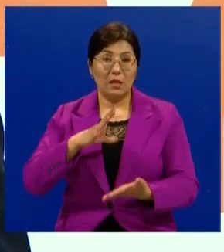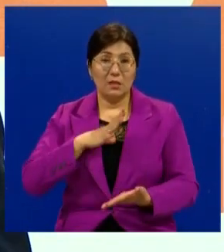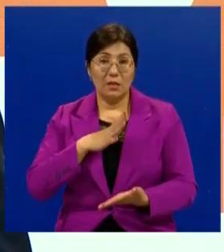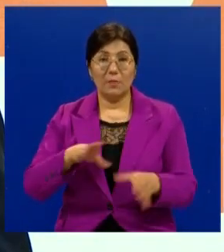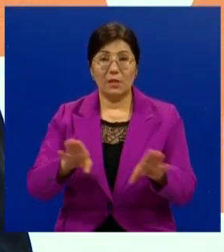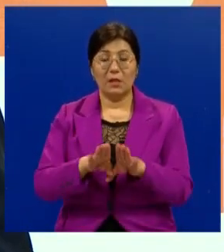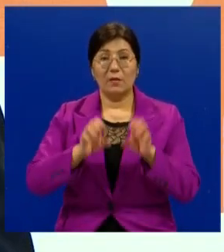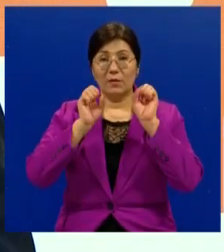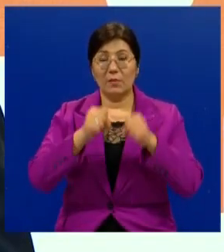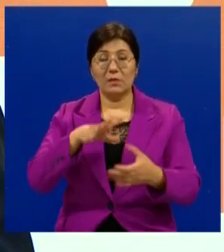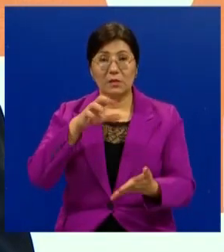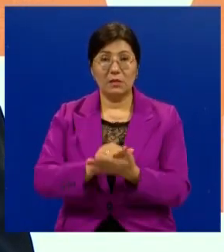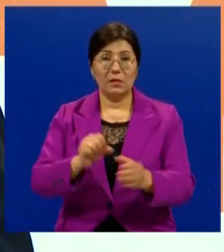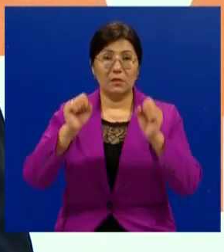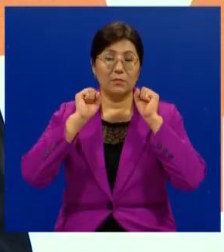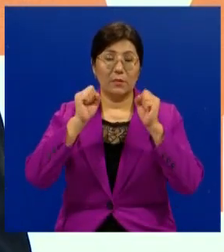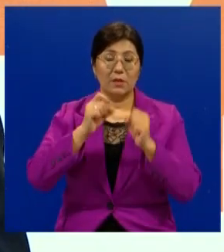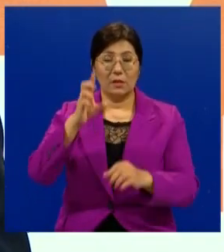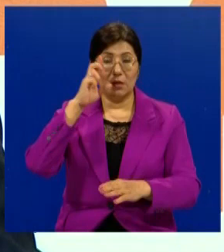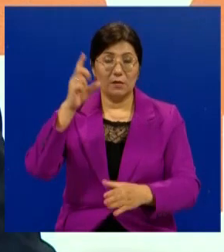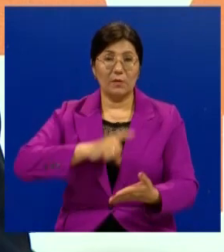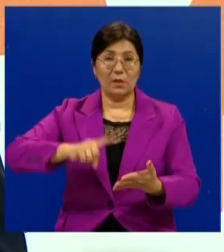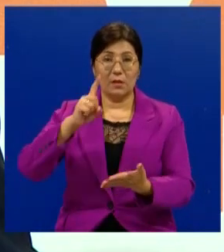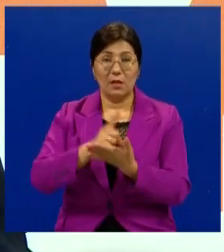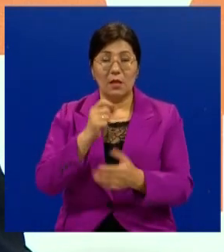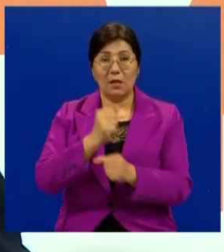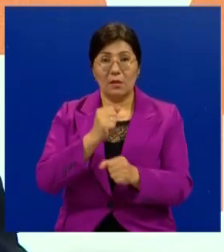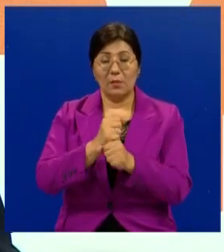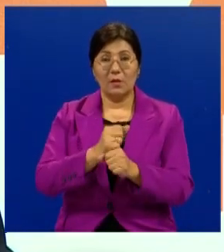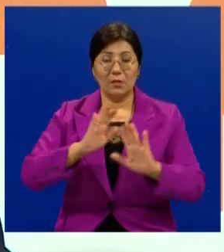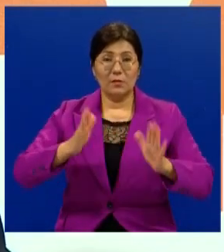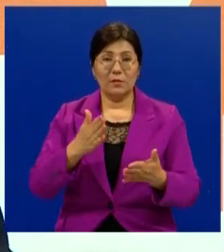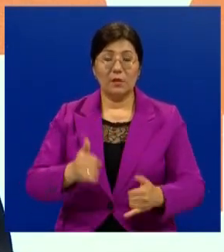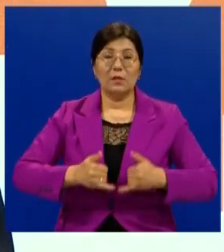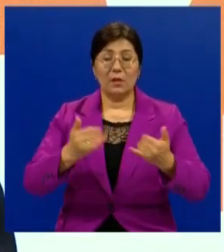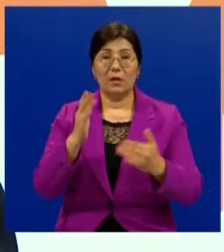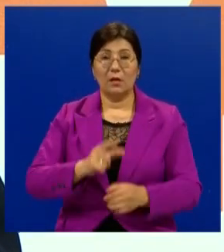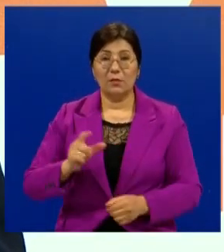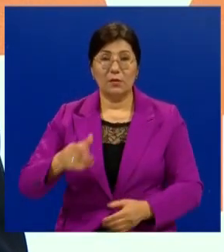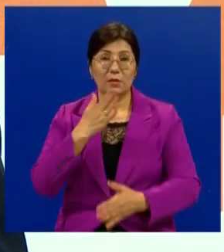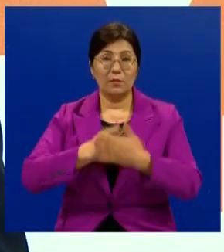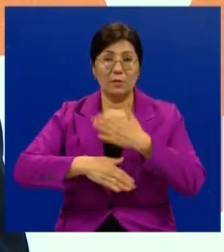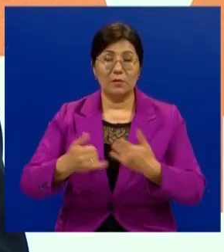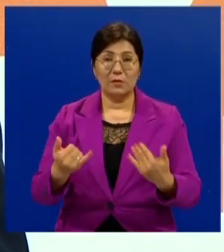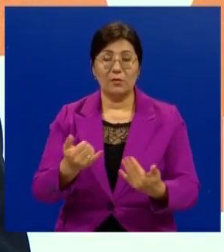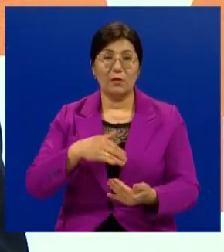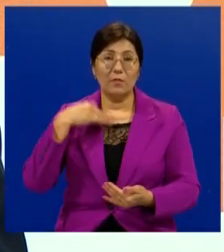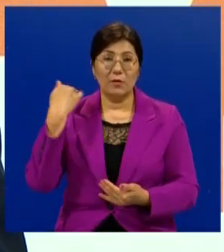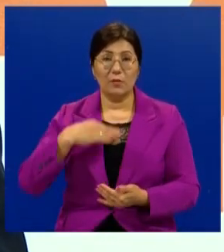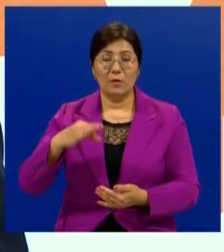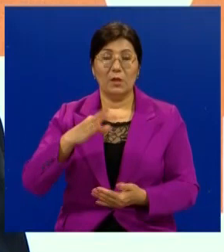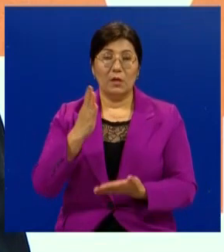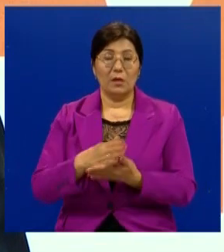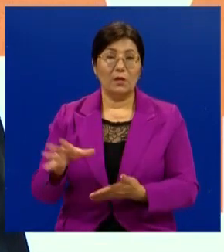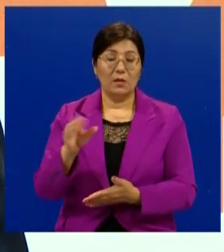для занятия спортом. Государство обязано создавать благоприятные условия для людей с ограниченными возможностями. Сегодня в нашей области созданы все